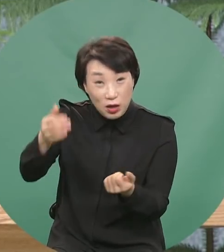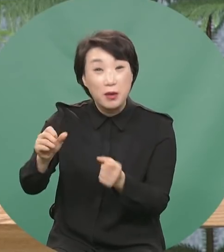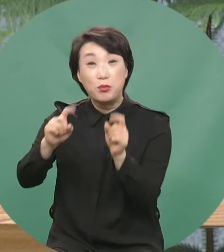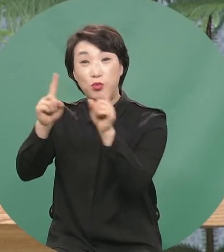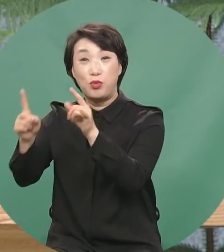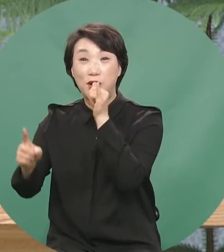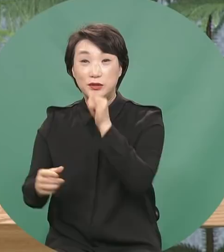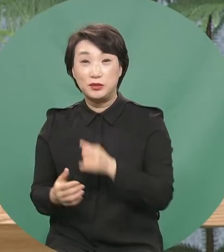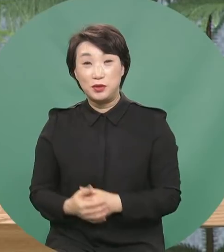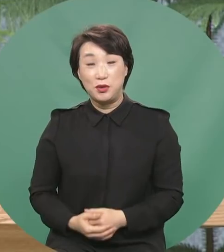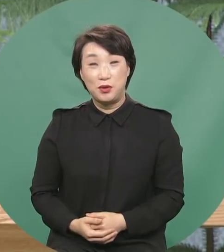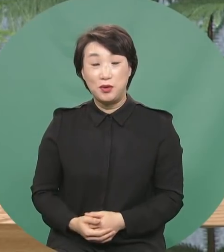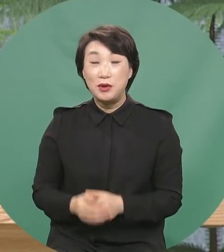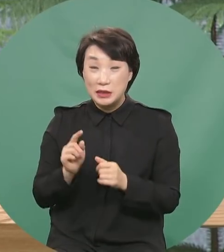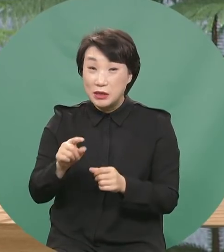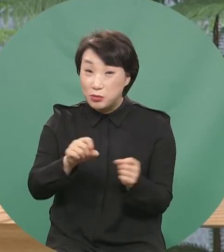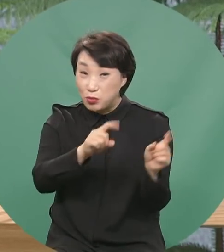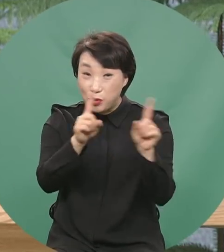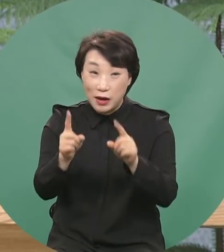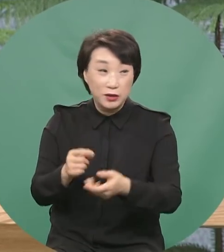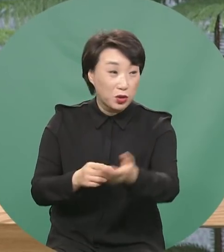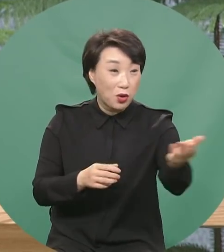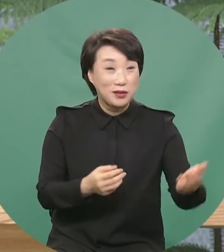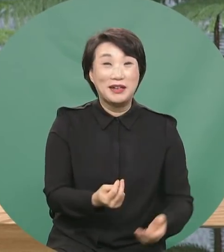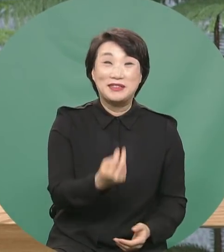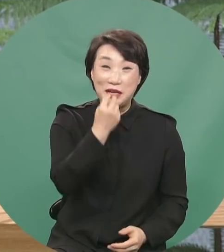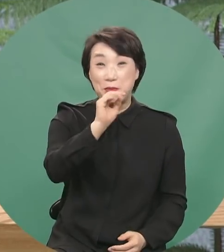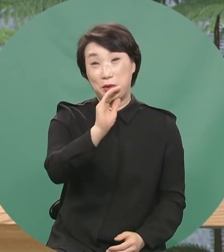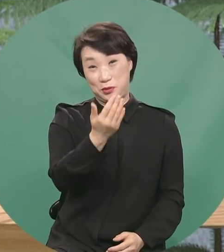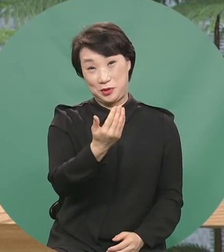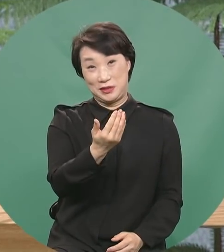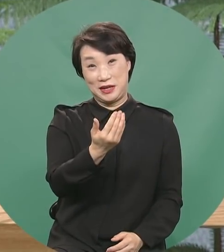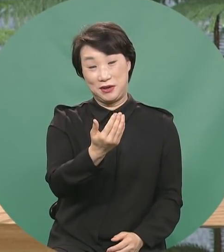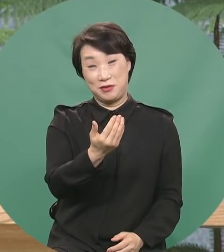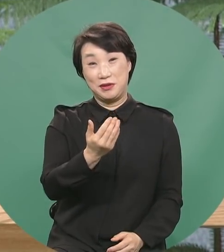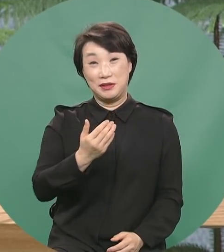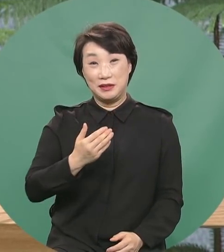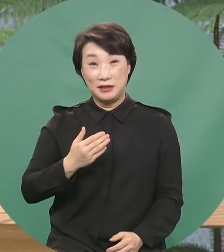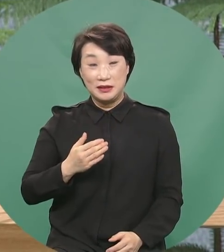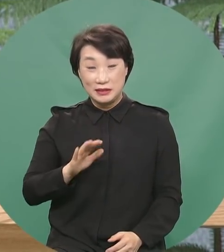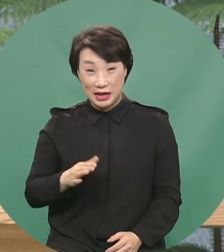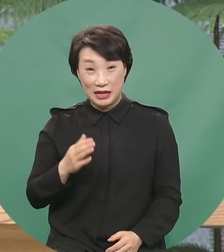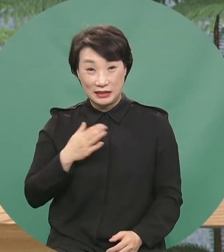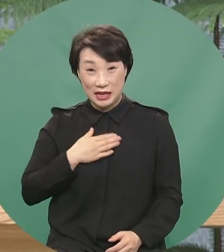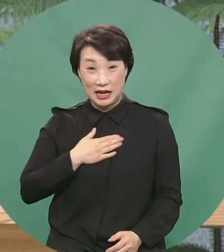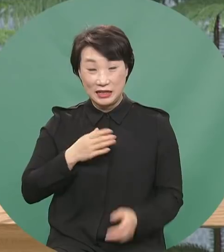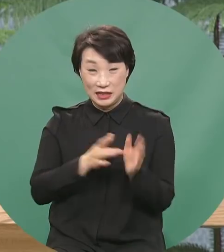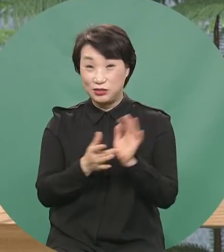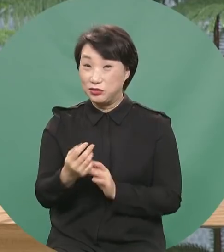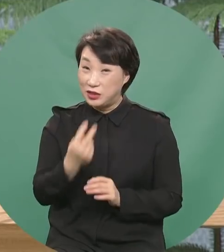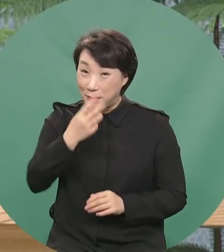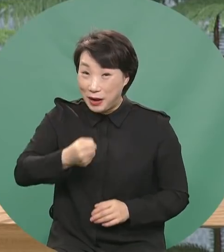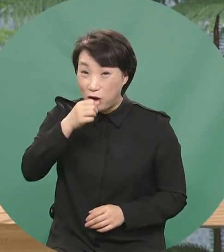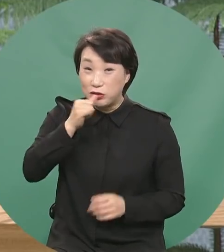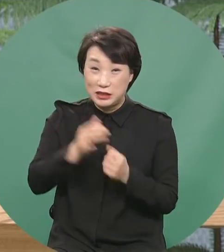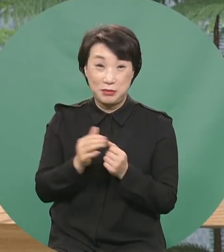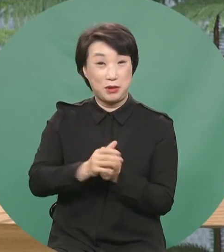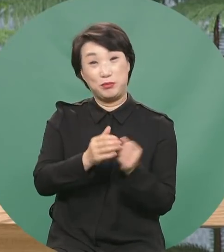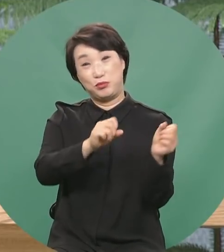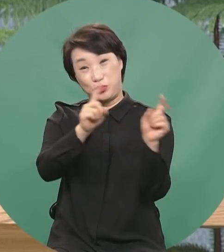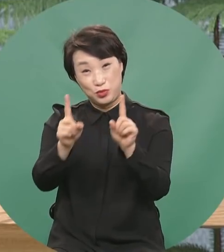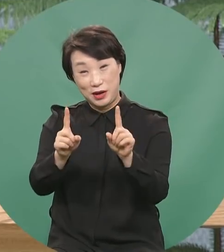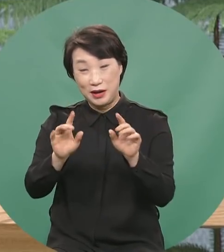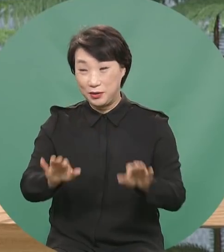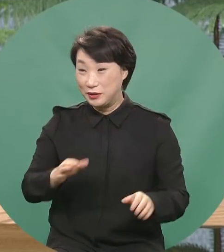있다. 이 부활이 너희에게 생명이다. 내게도 생명이 있으니 부활한다 이 말입니다.